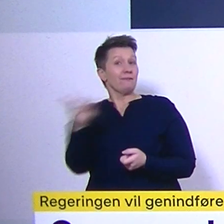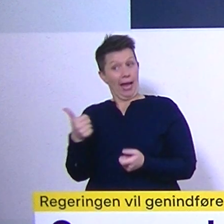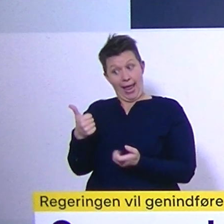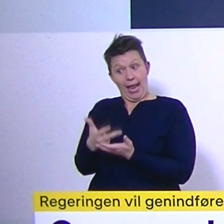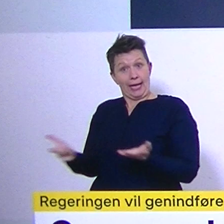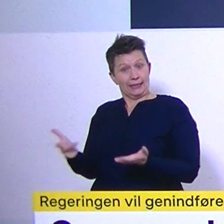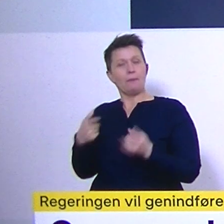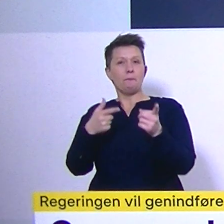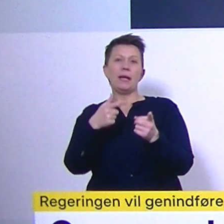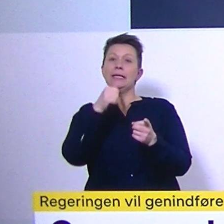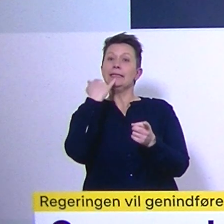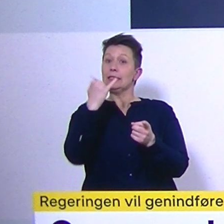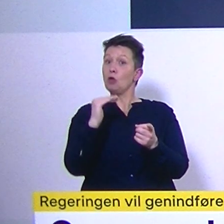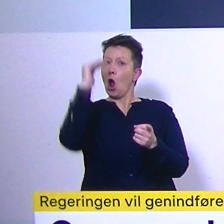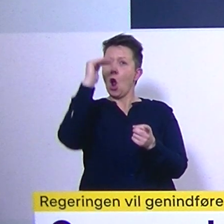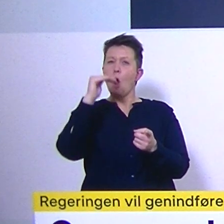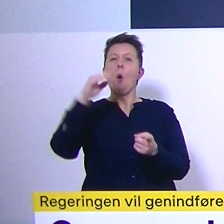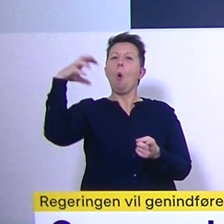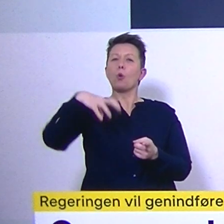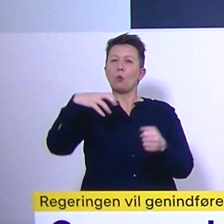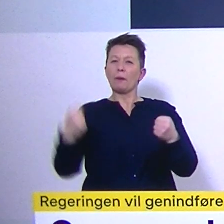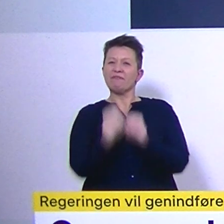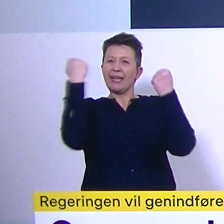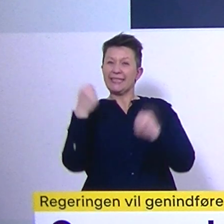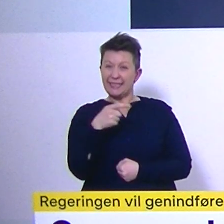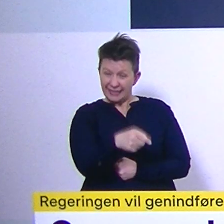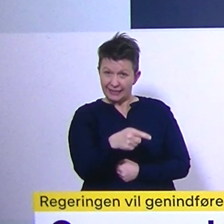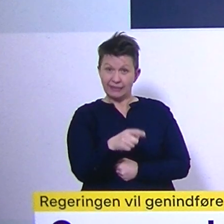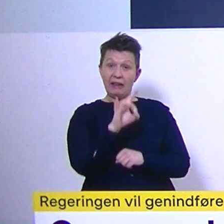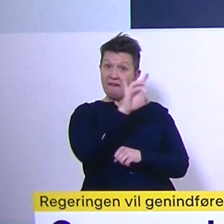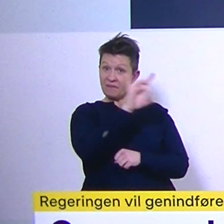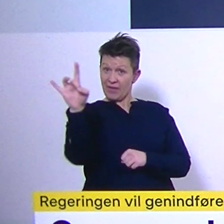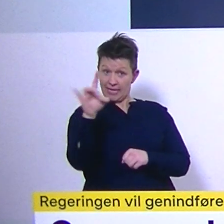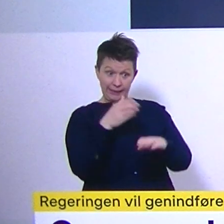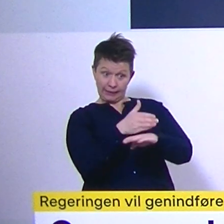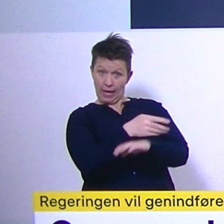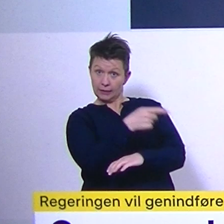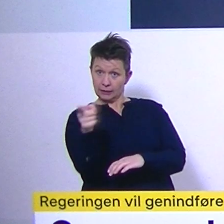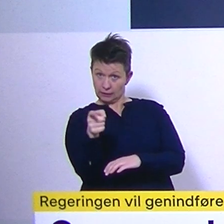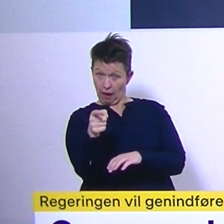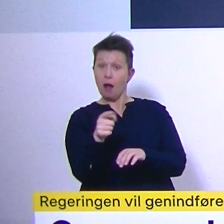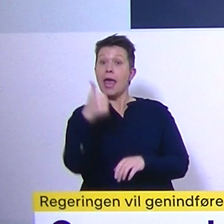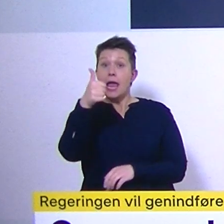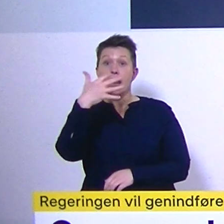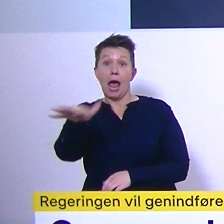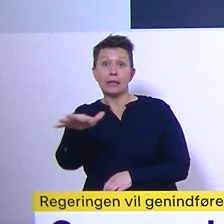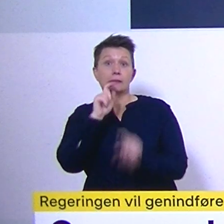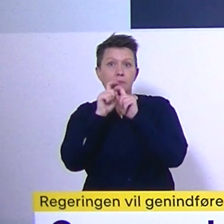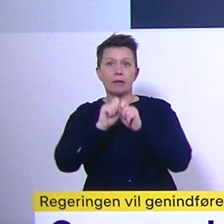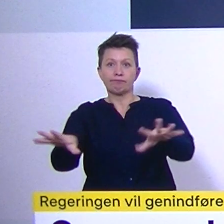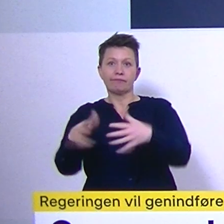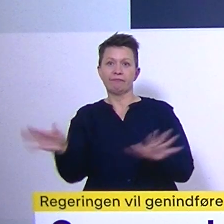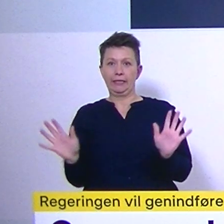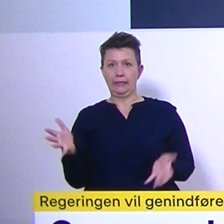gæster. Vi kan nu konstatere, at er 51 af dem, der er blevet smittet. 51 ud af 80. Nogle af dem er vaccineret. Nogle af dem bare så